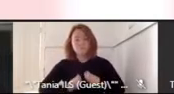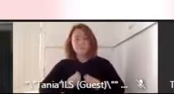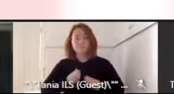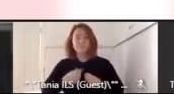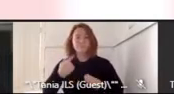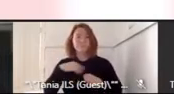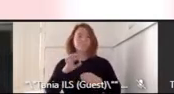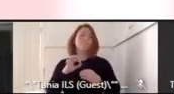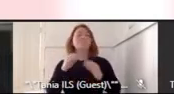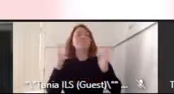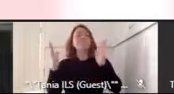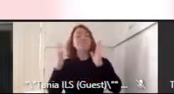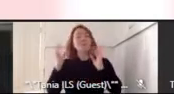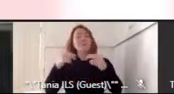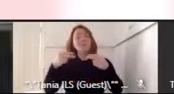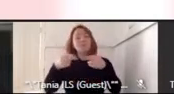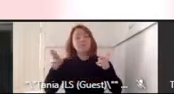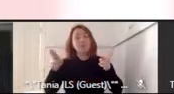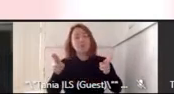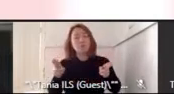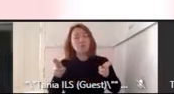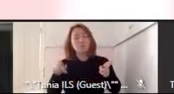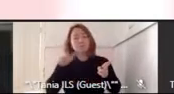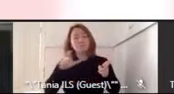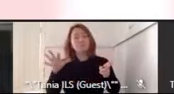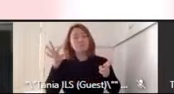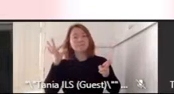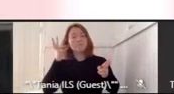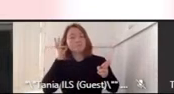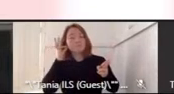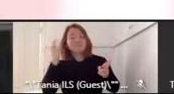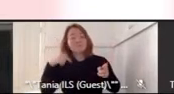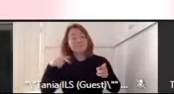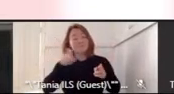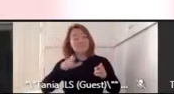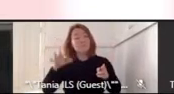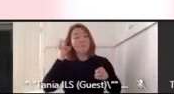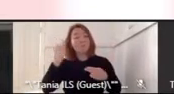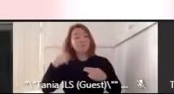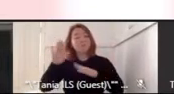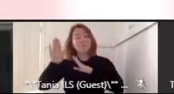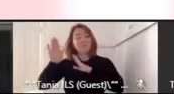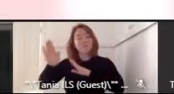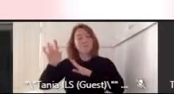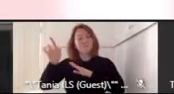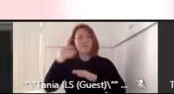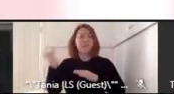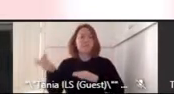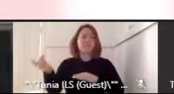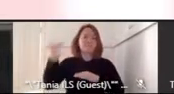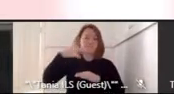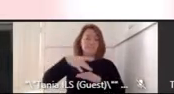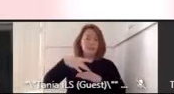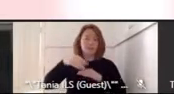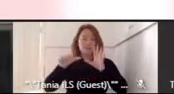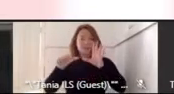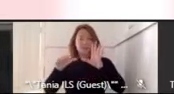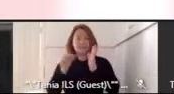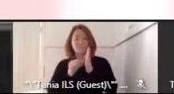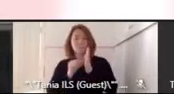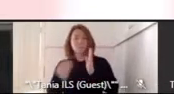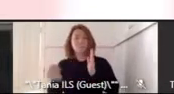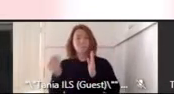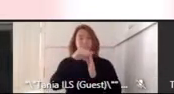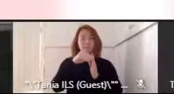són dones, i en les dones estrangeres aquesta proporció encara és més superior, no? En 6 punts respecte al total de les